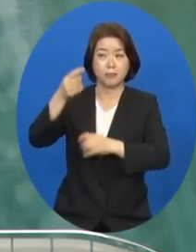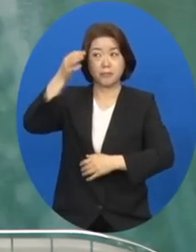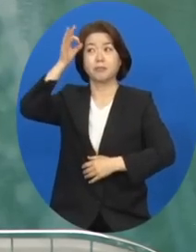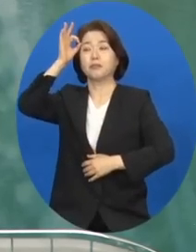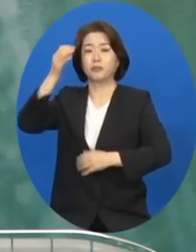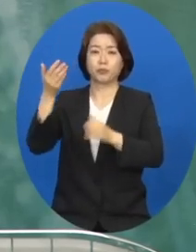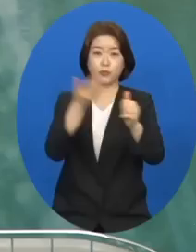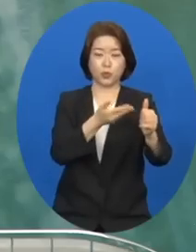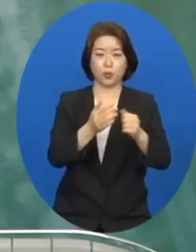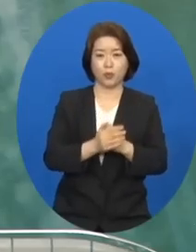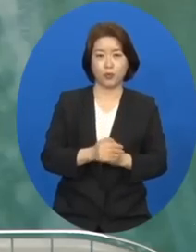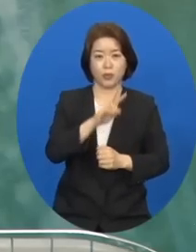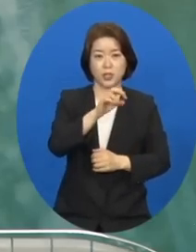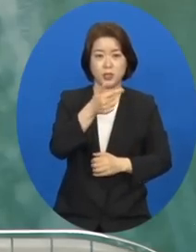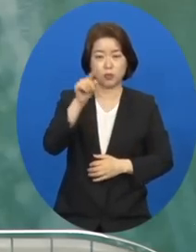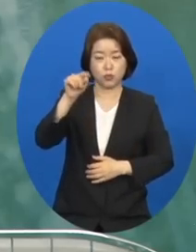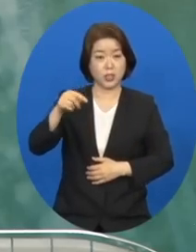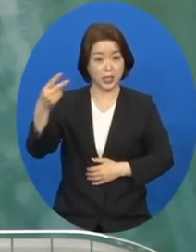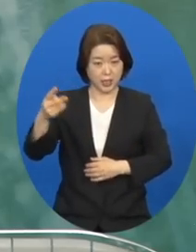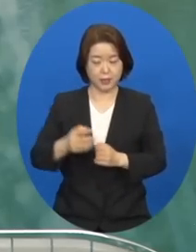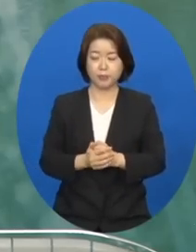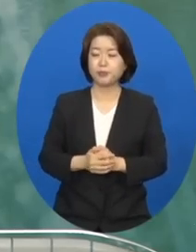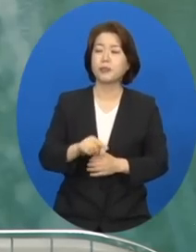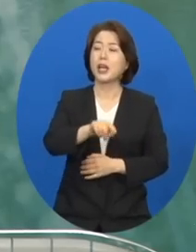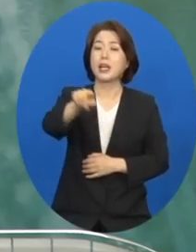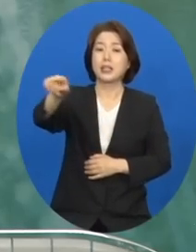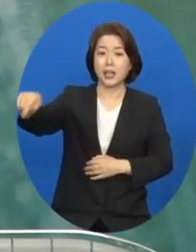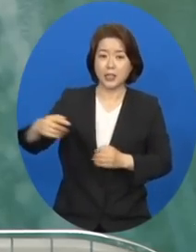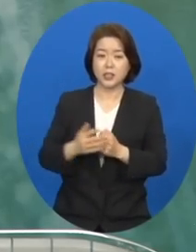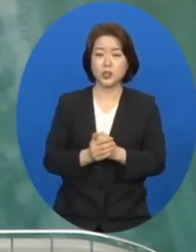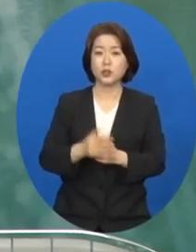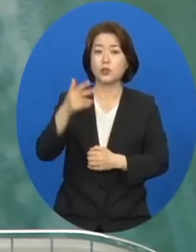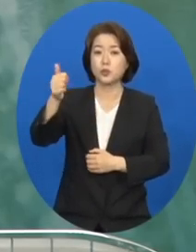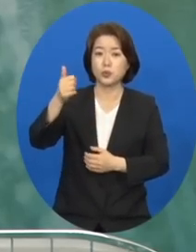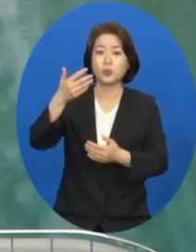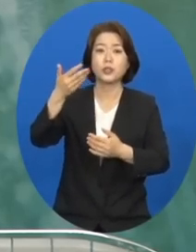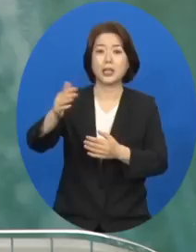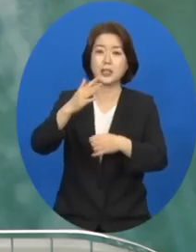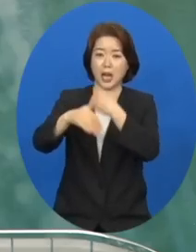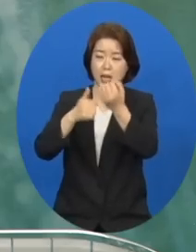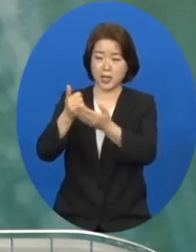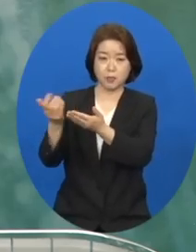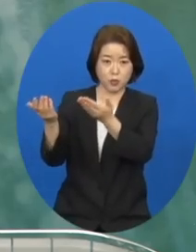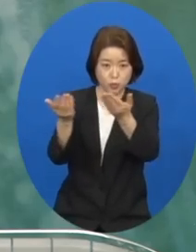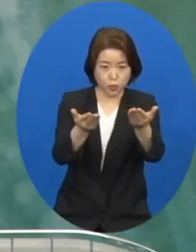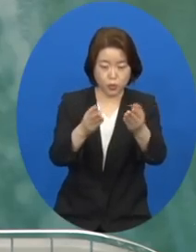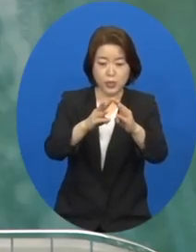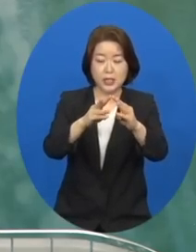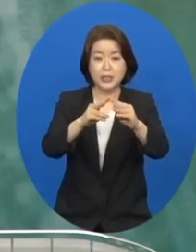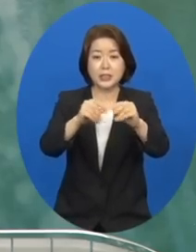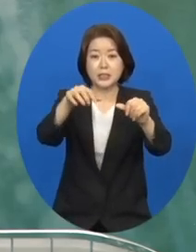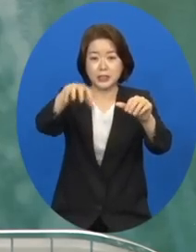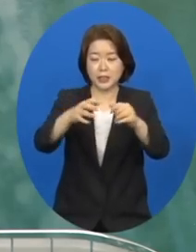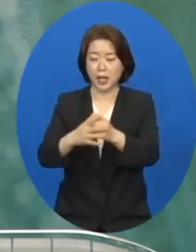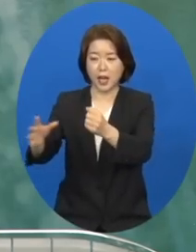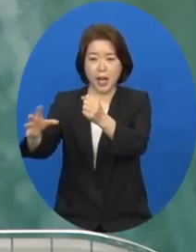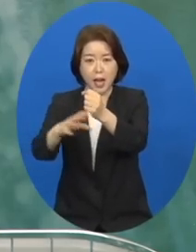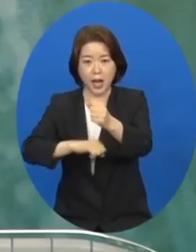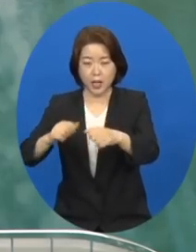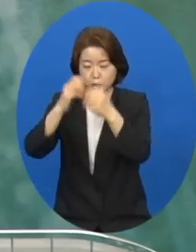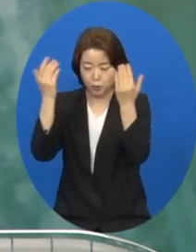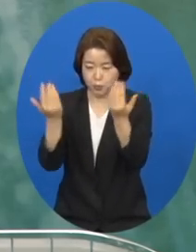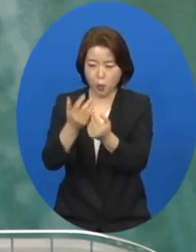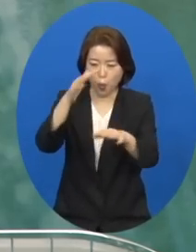26장 이 절입니다 당신들은 주 당신들의 하나님이 당신들에게 출신은 땅에서 거둔 모든 농